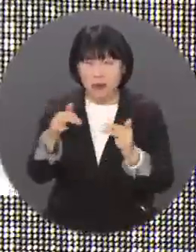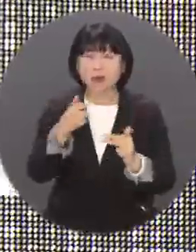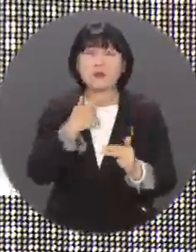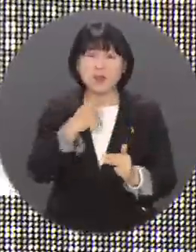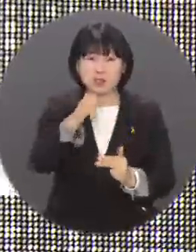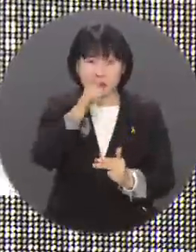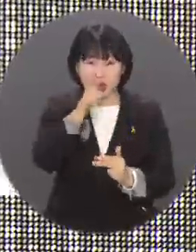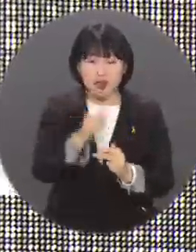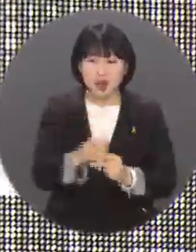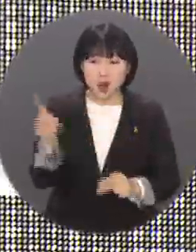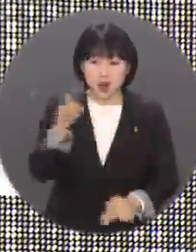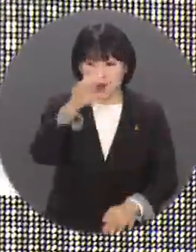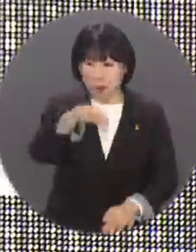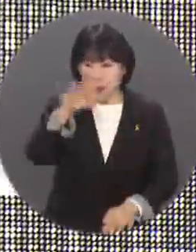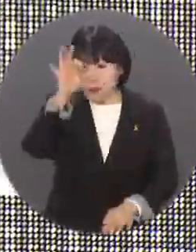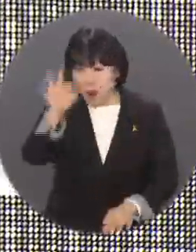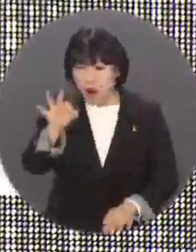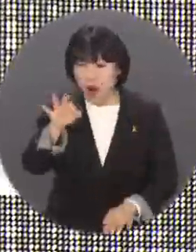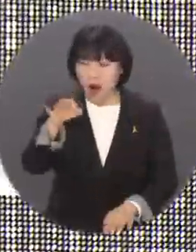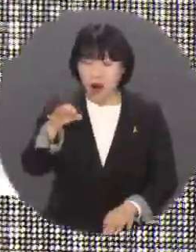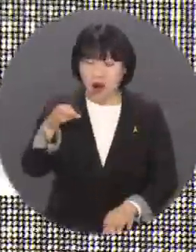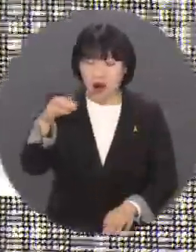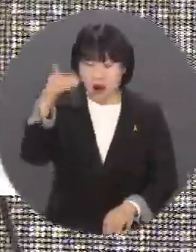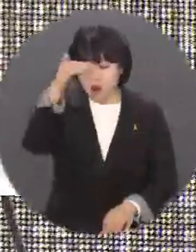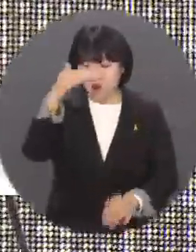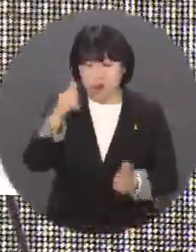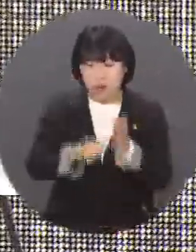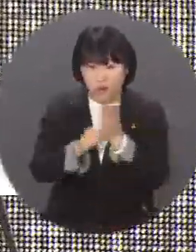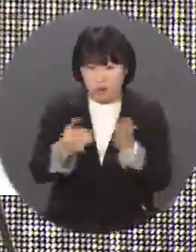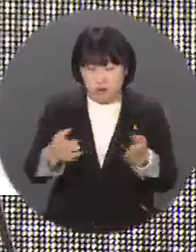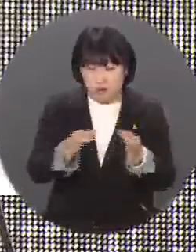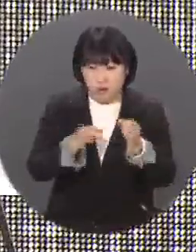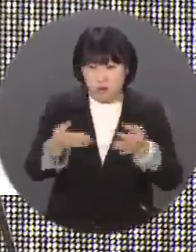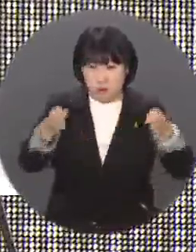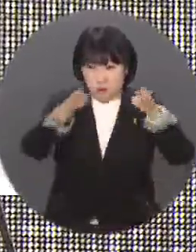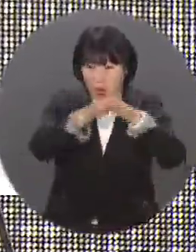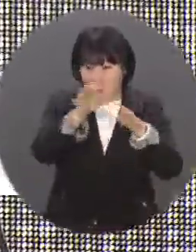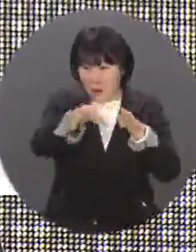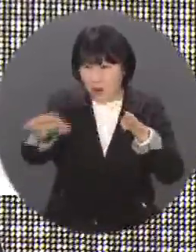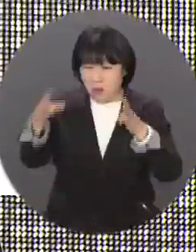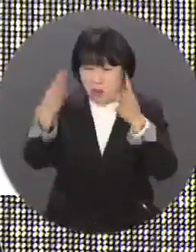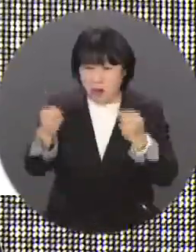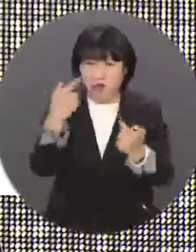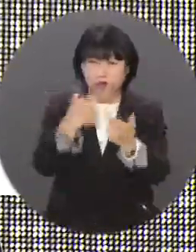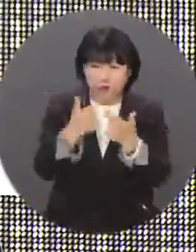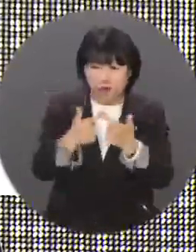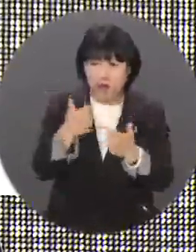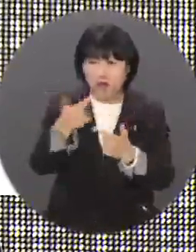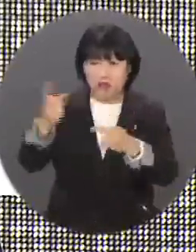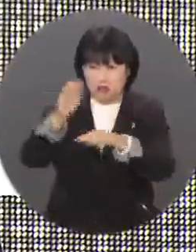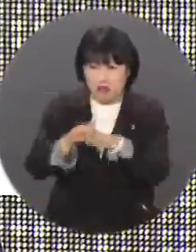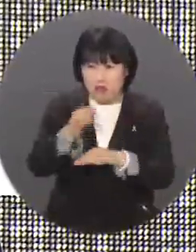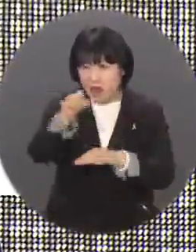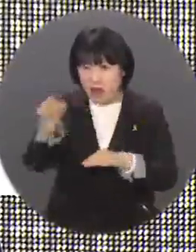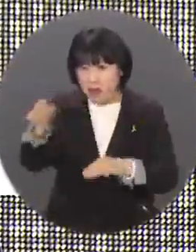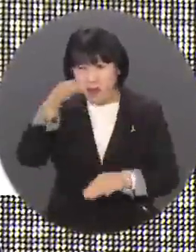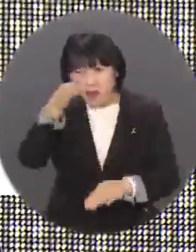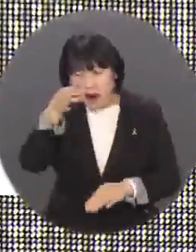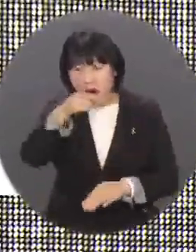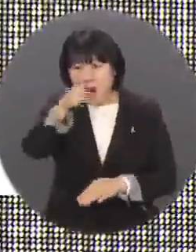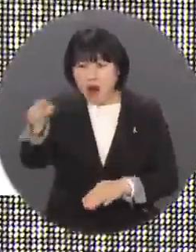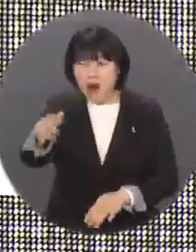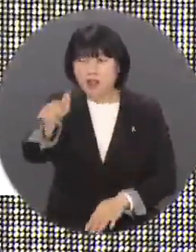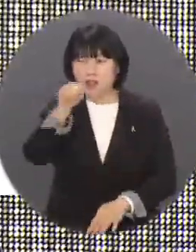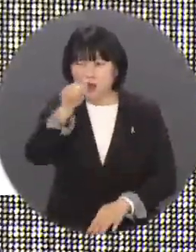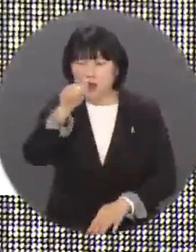가도 많습니다. 이런 복합 쇼핑몰이. 부산에 가보세요. 대전에 가보시고 대구를 가보십시오.